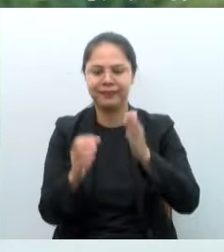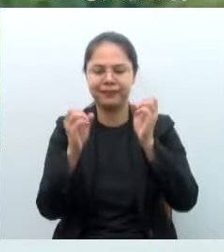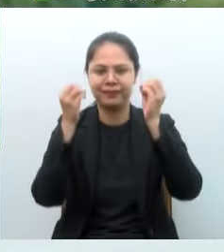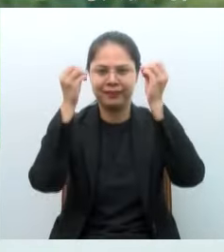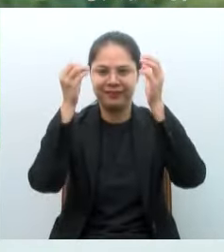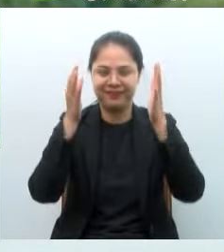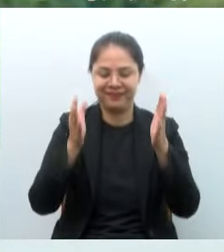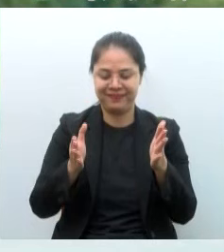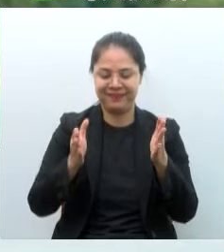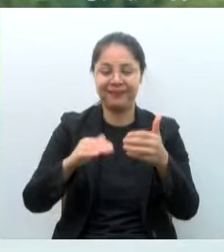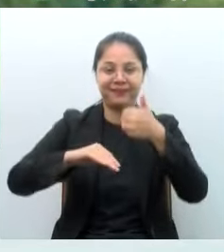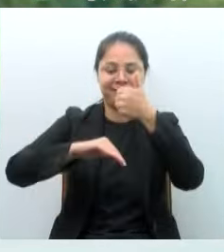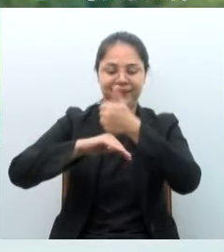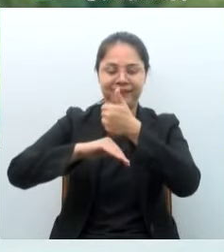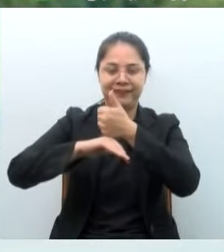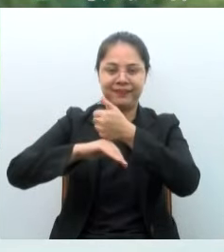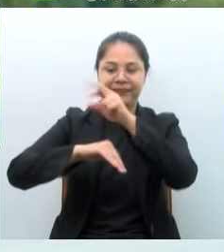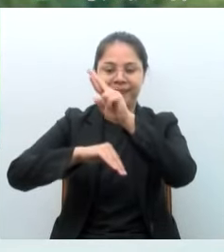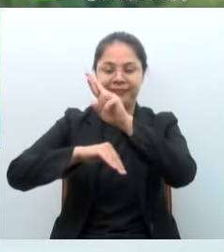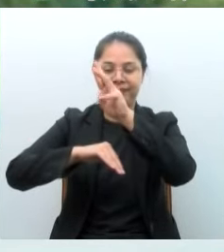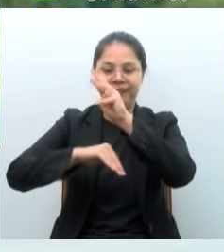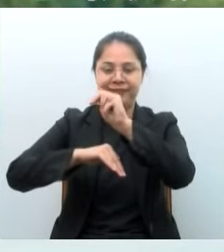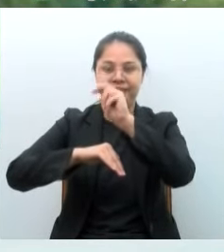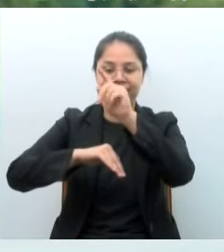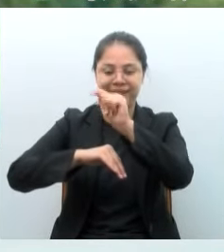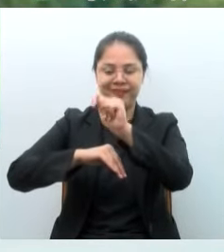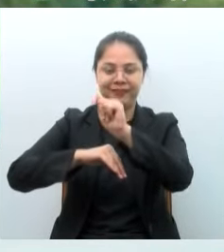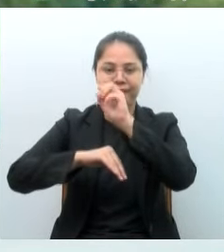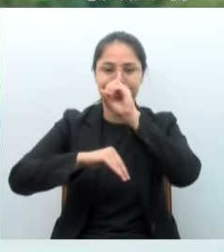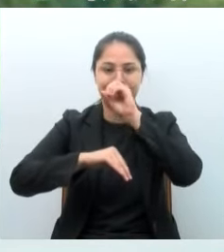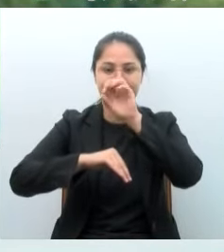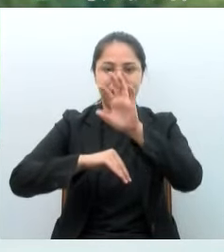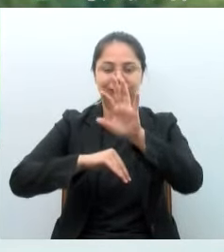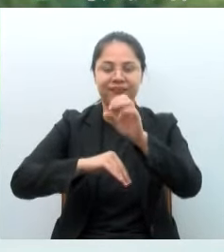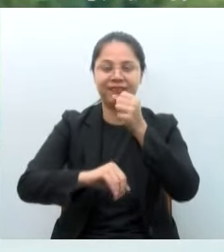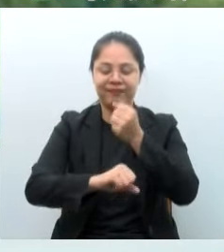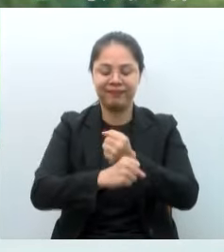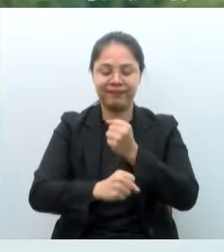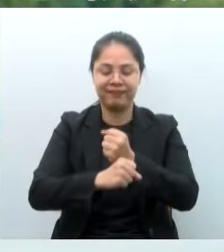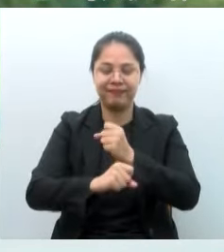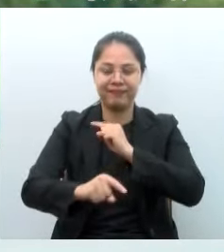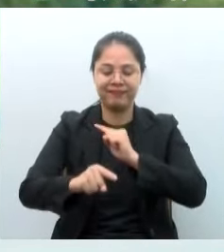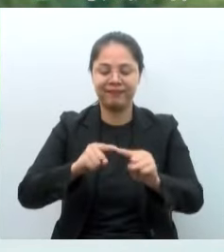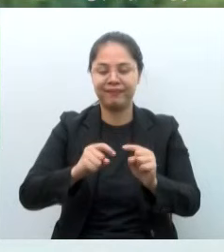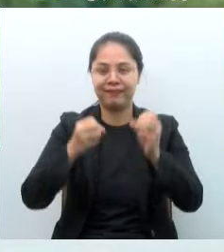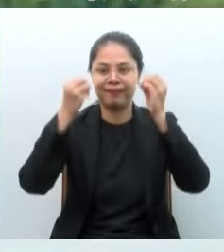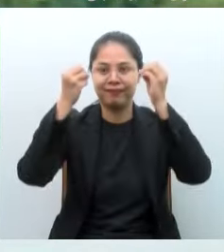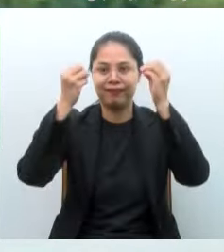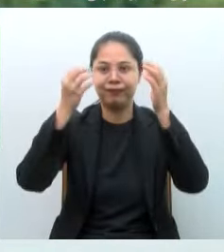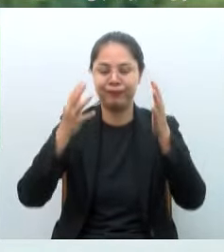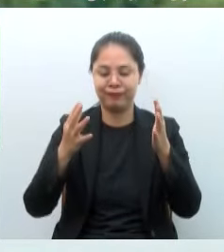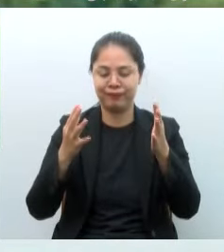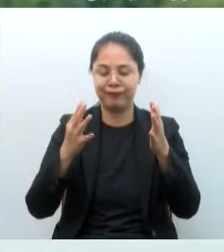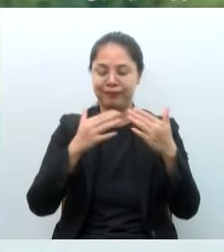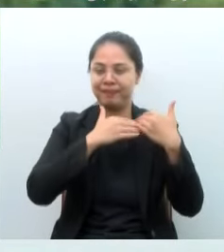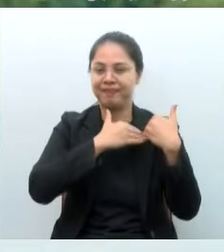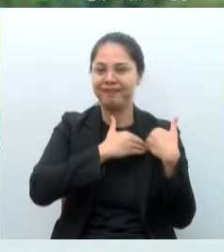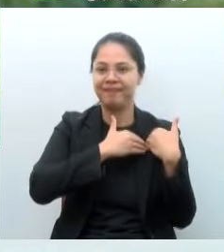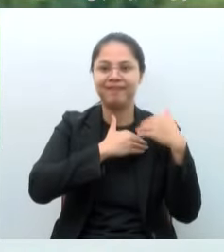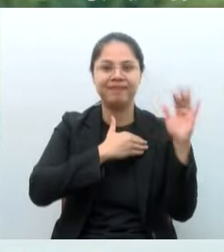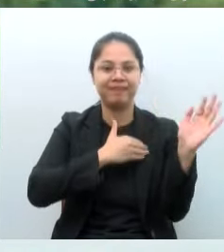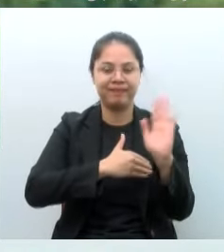พลตำรวจเอกเพิ่มพูนชิดชอบนะครับในวันนี้ส่วนที่เกี่ยวข้องกับสพรเองนะครับก็จะขอนำเรียนผ่านท่านผู้ในการสำนักงานเข